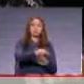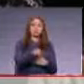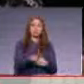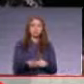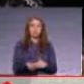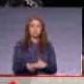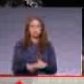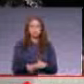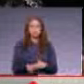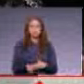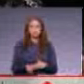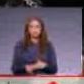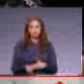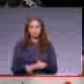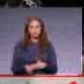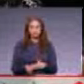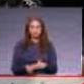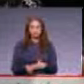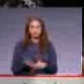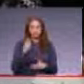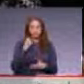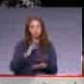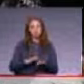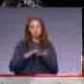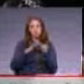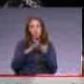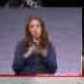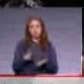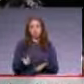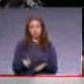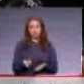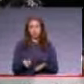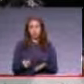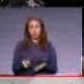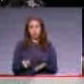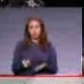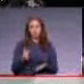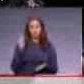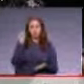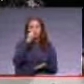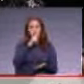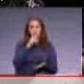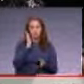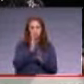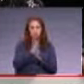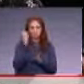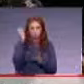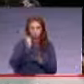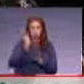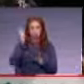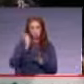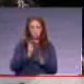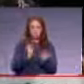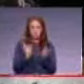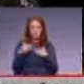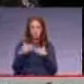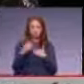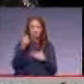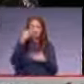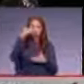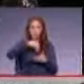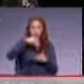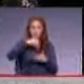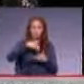اللي مش قادرين. يعني على الأقل مش قادرين. انما لما النقابه